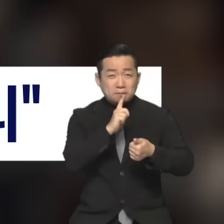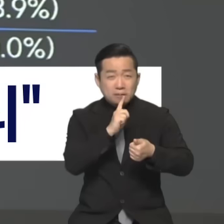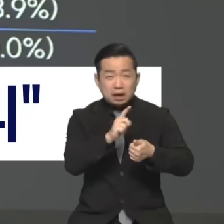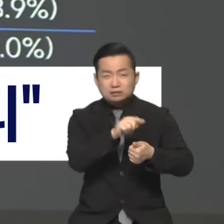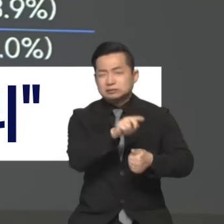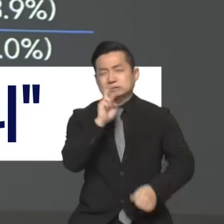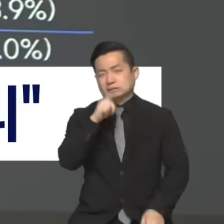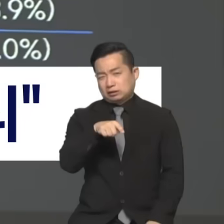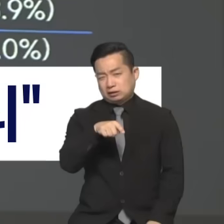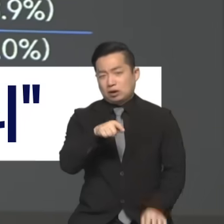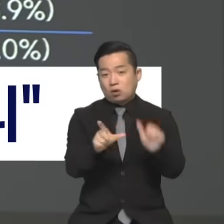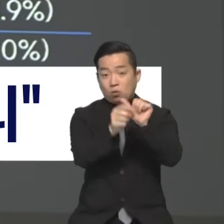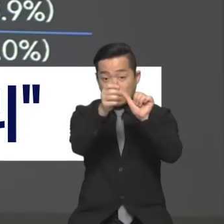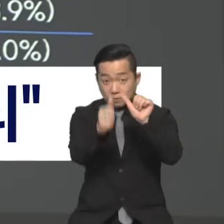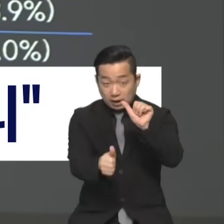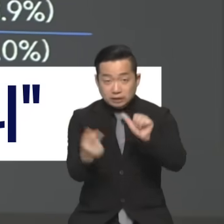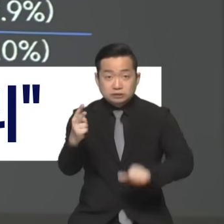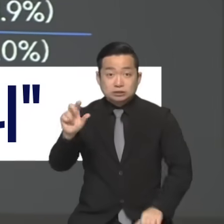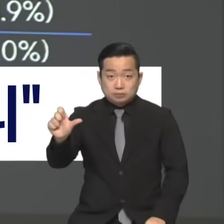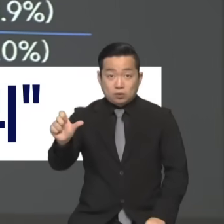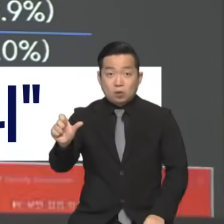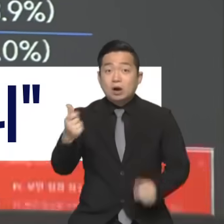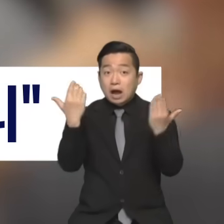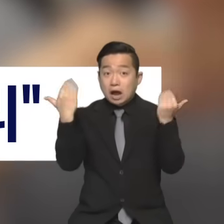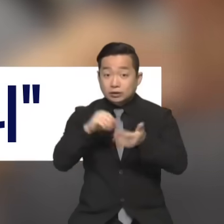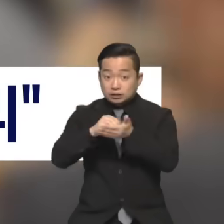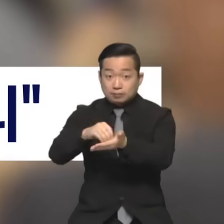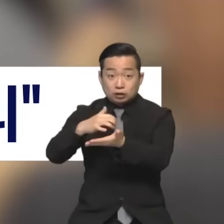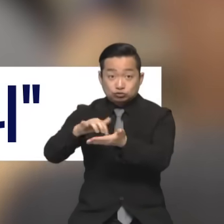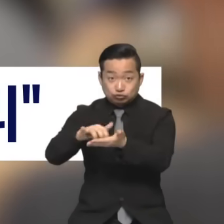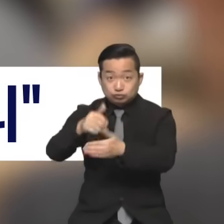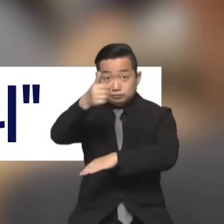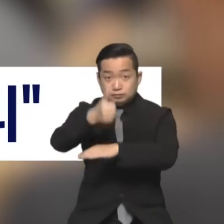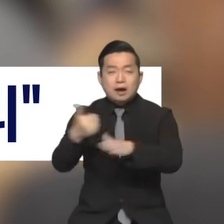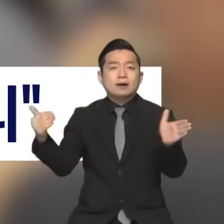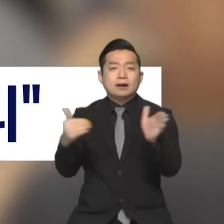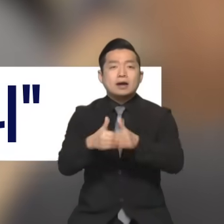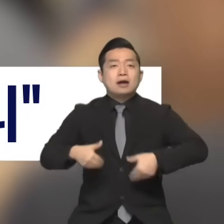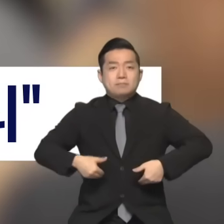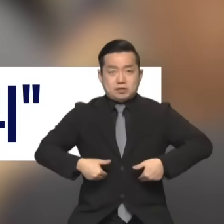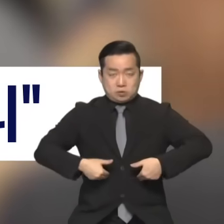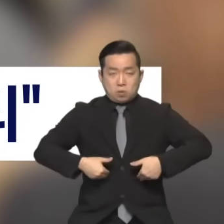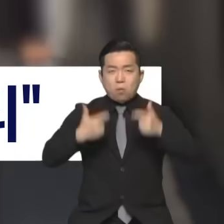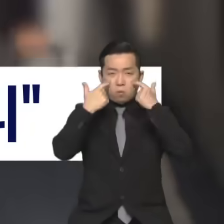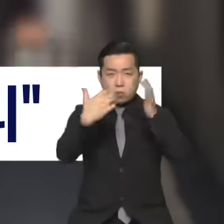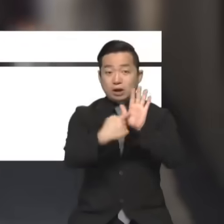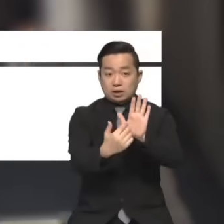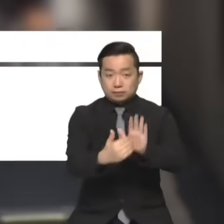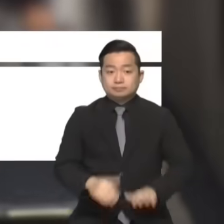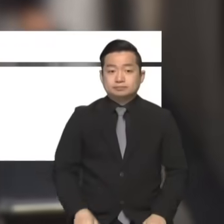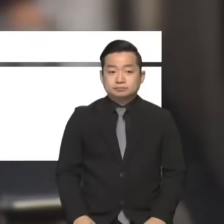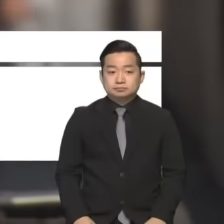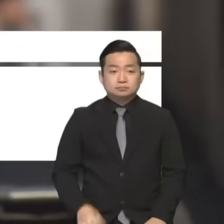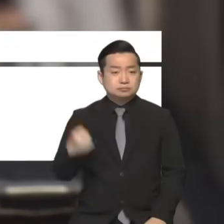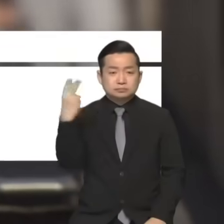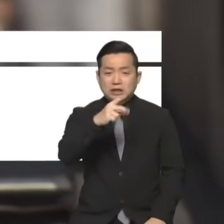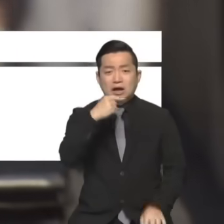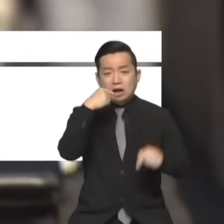아니라며 5월 말까지 2025학년도 대학 입학 전형이 마무리돼야 한다고 못 박았습니다. 제로인 여지가